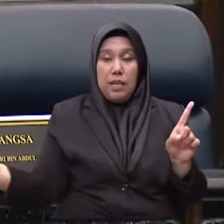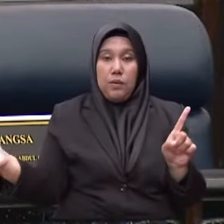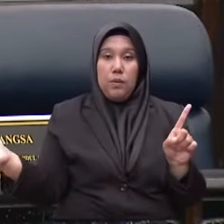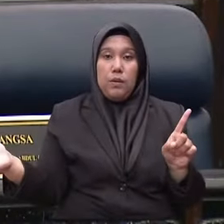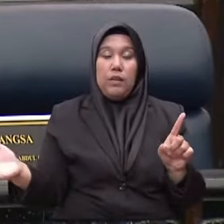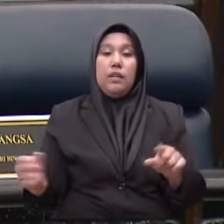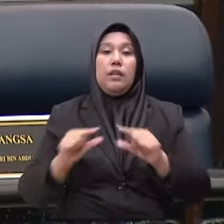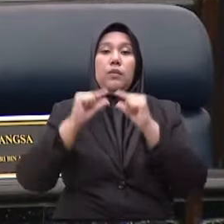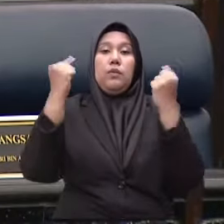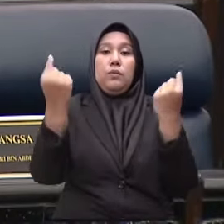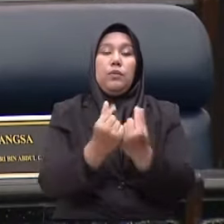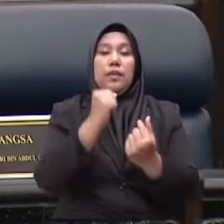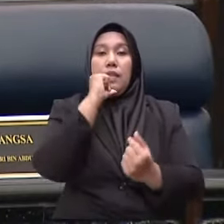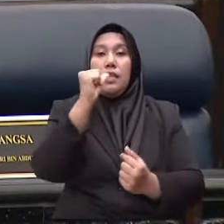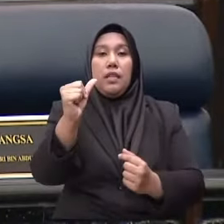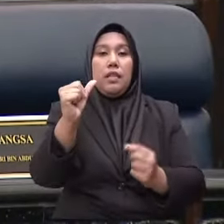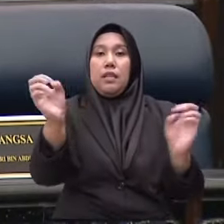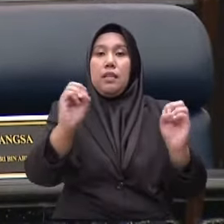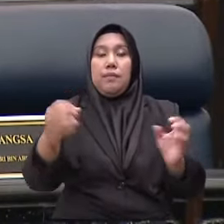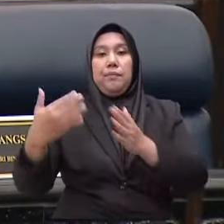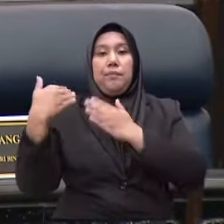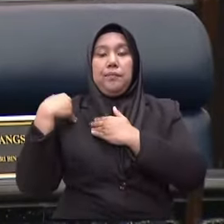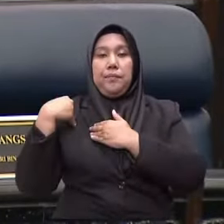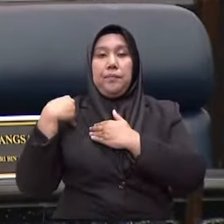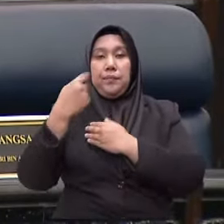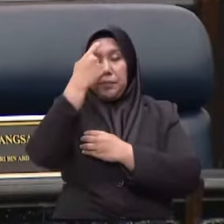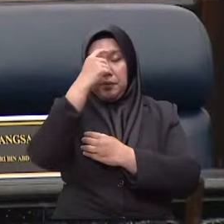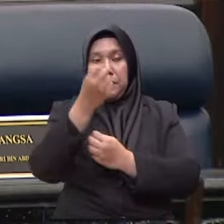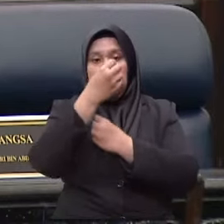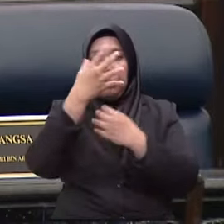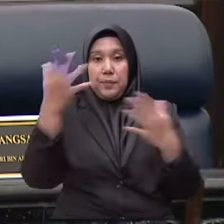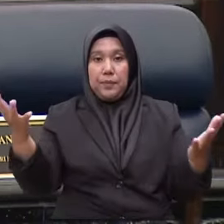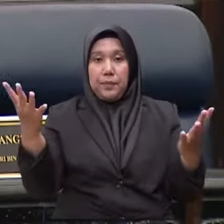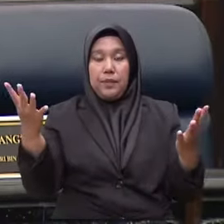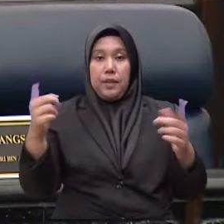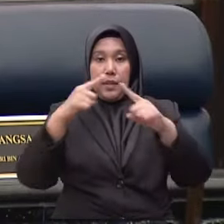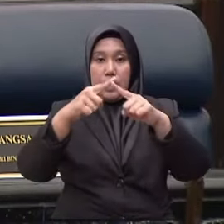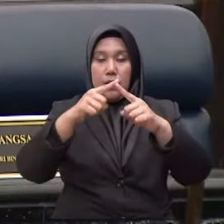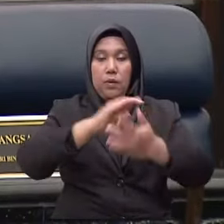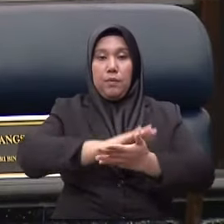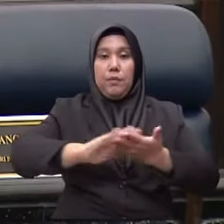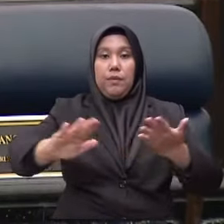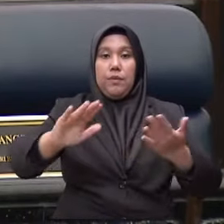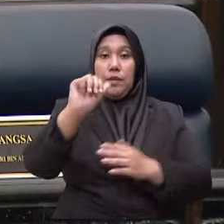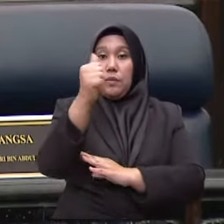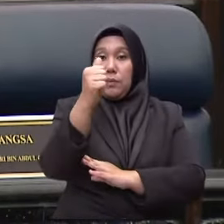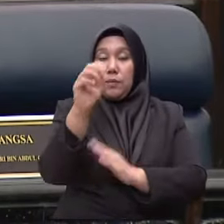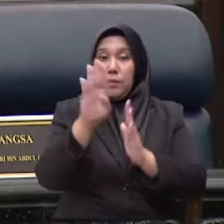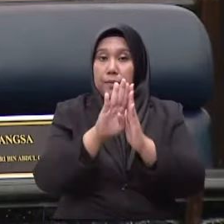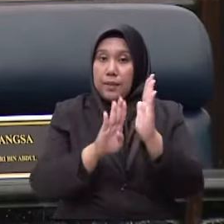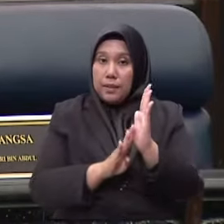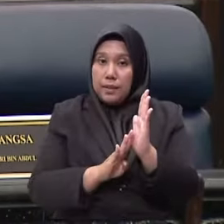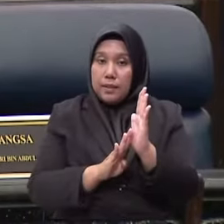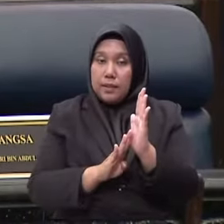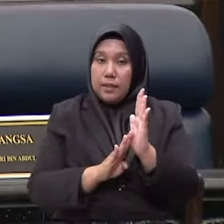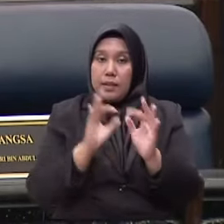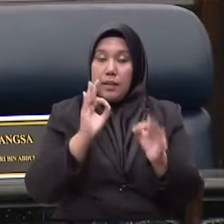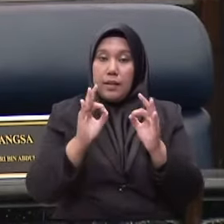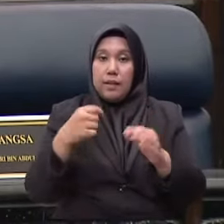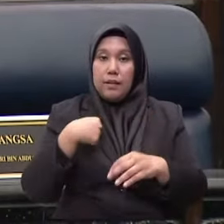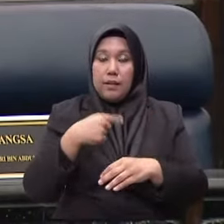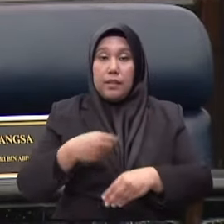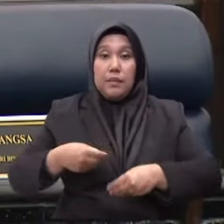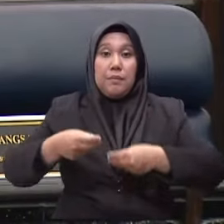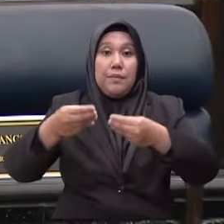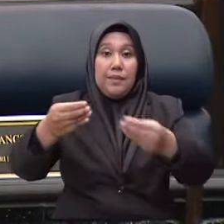kumpulan yang tidak bertanggungjawab untuk makluman yang dewan yang mulia ini 10 bilion ini kalau kita Salurkan kepada